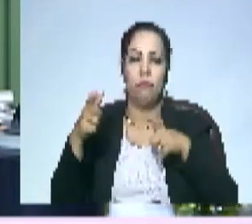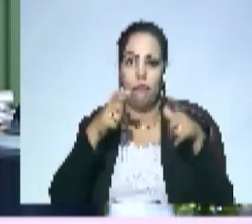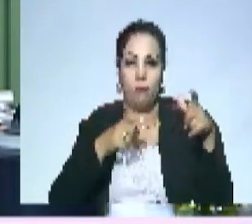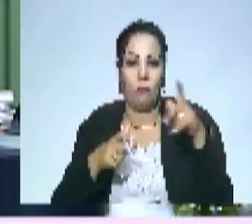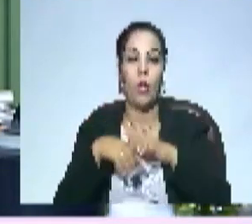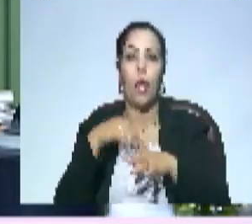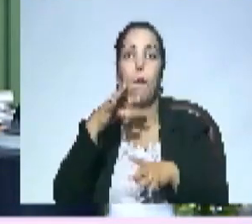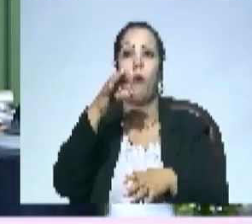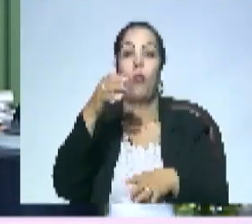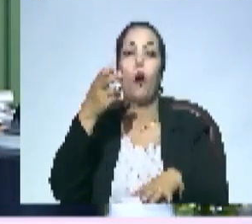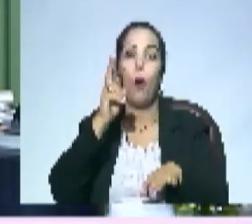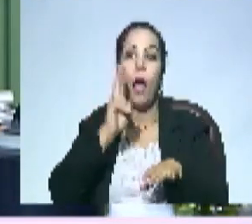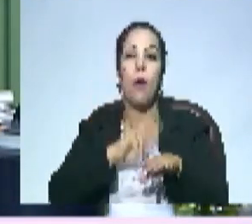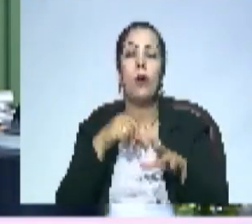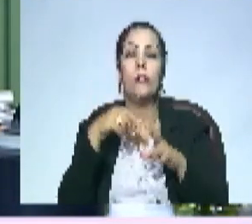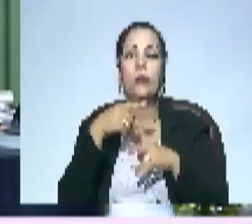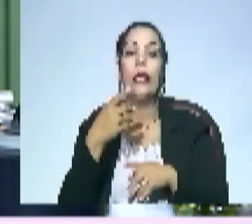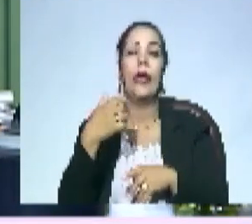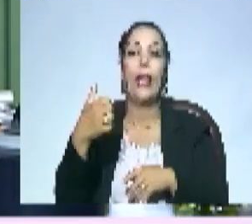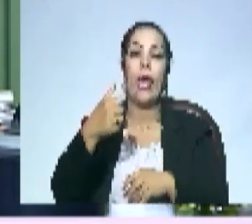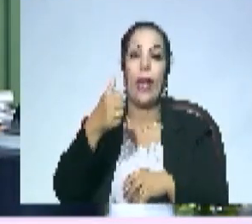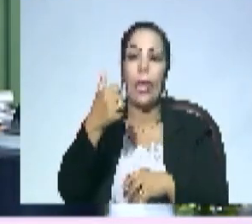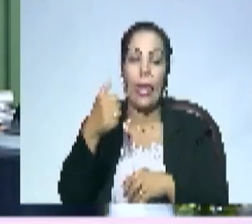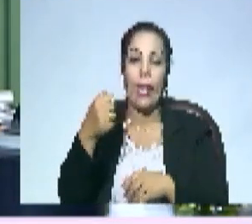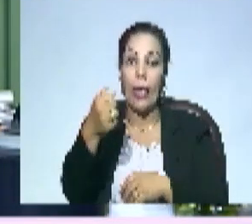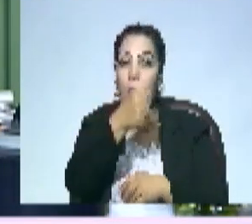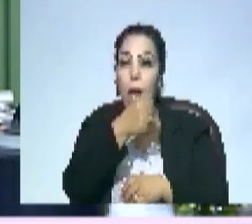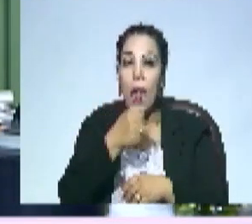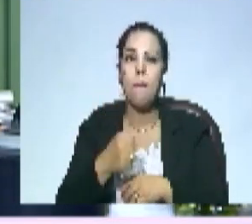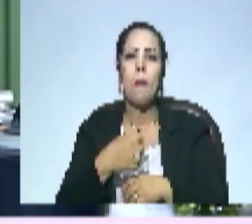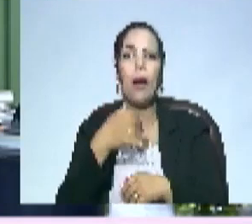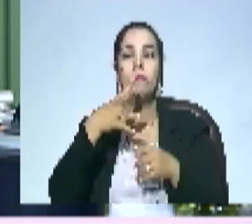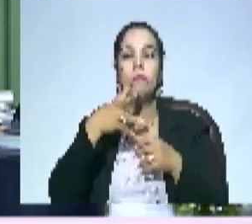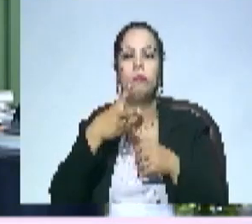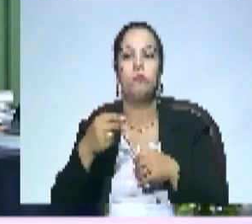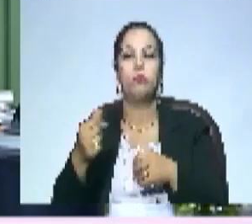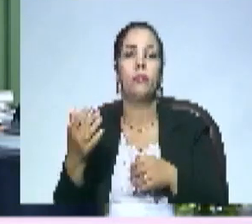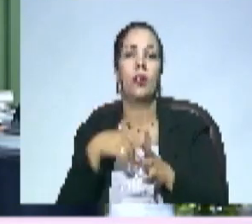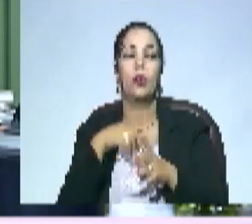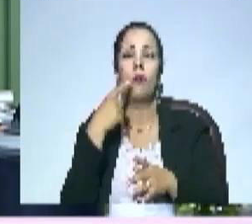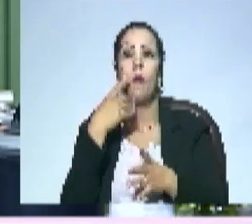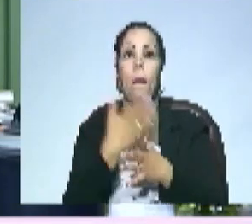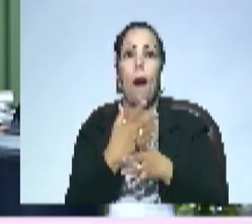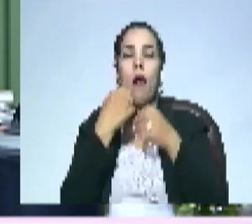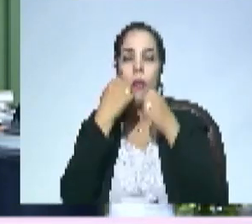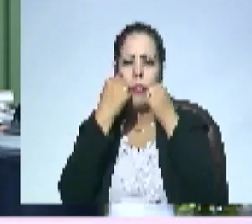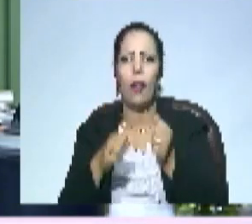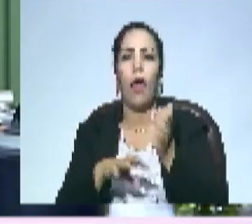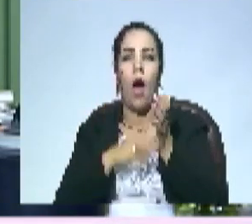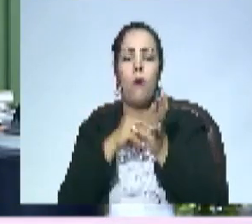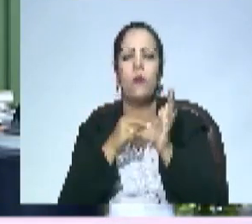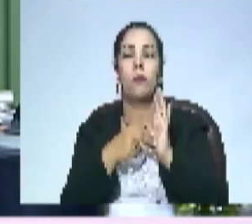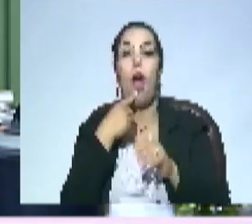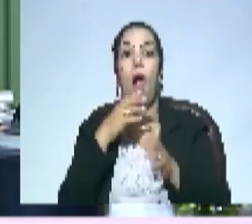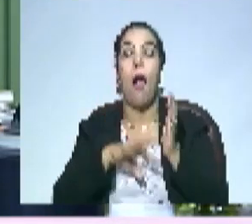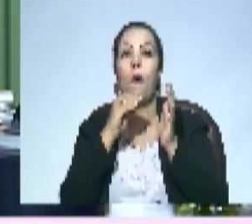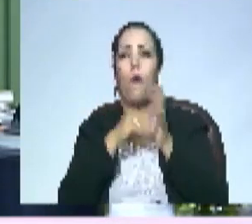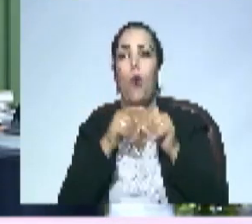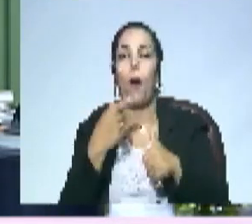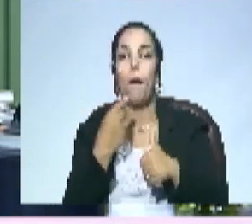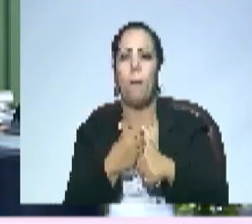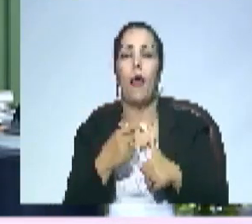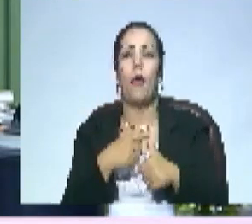ودي كريمه خفق سايله فهن ابدا بيها عشان انا عايزها تقيله شويه هنبدا بيه مع